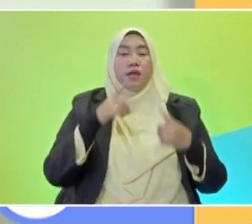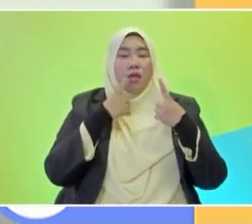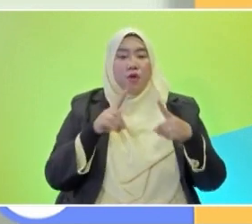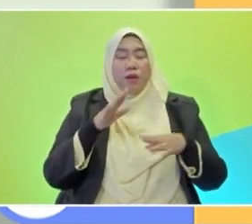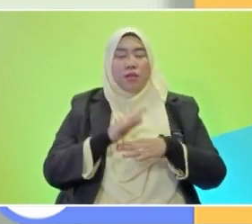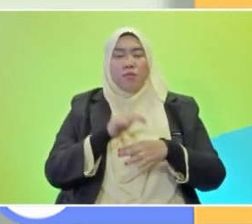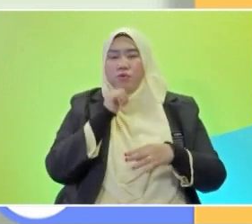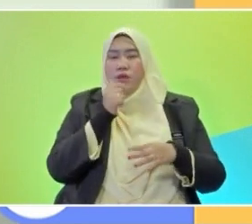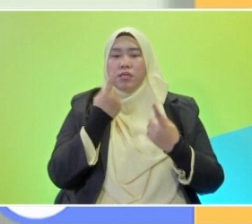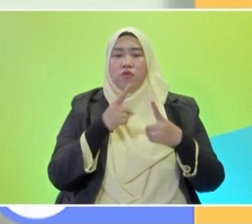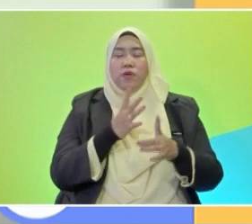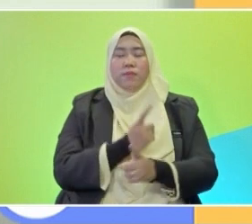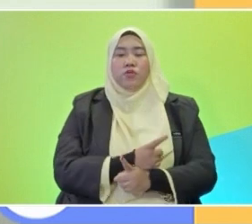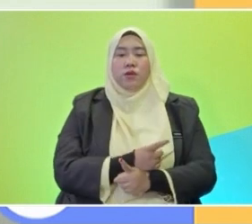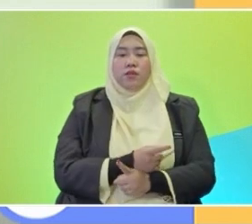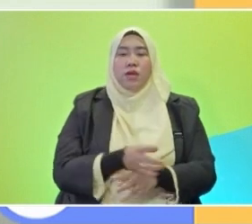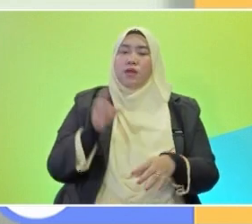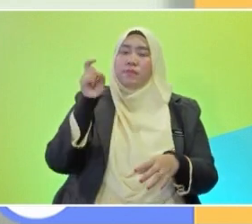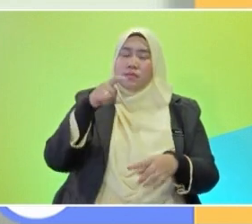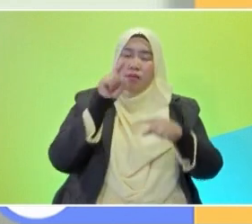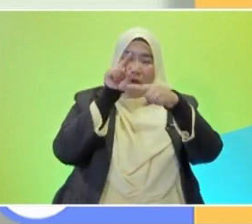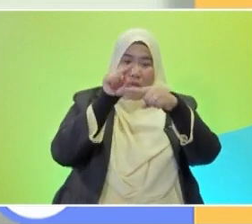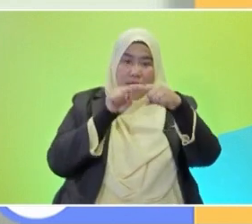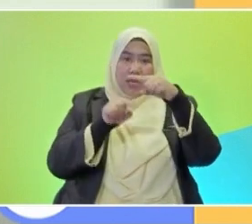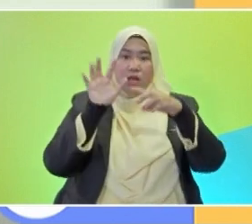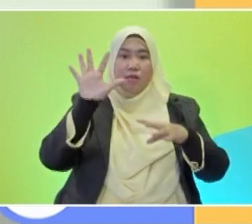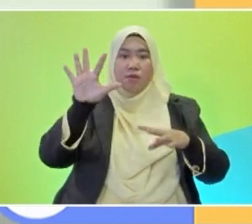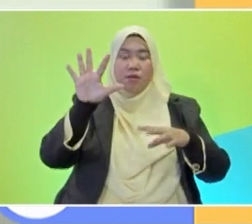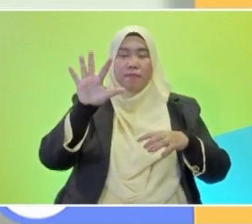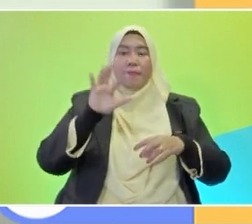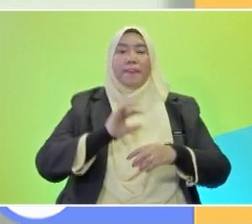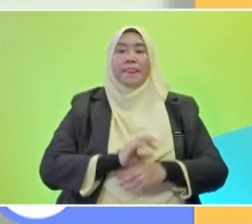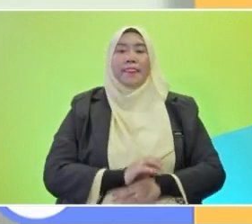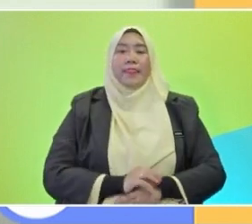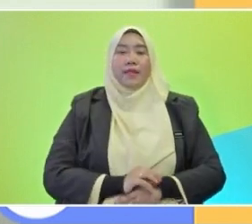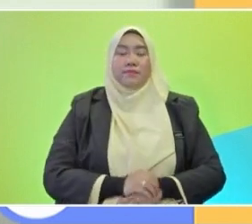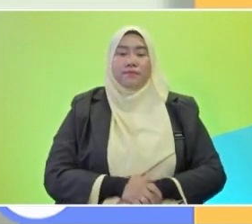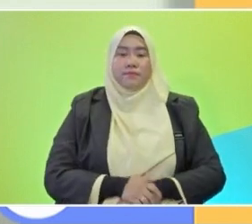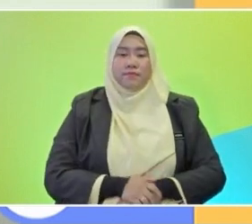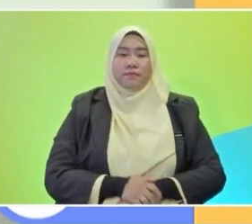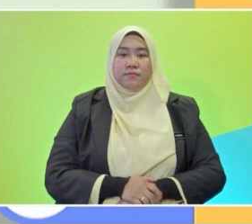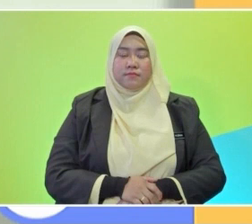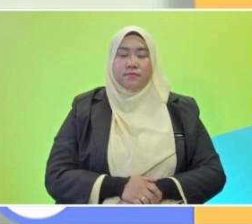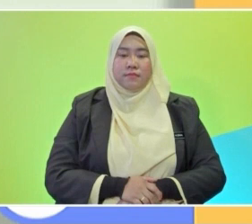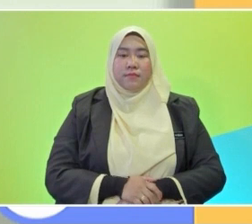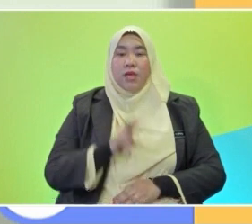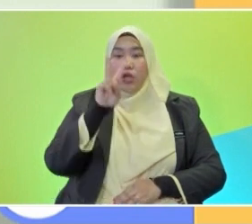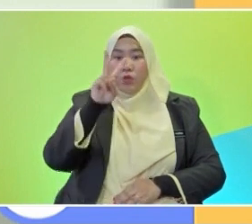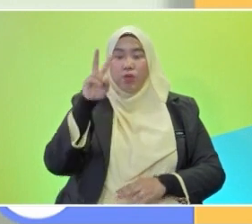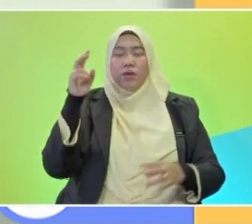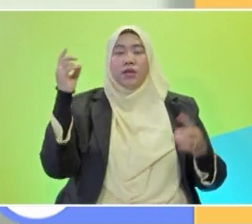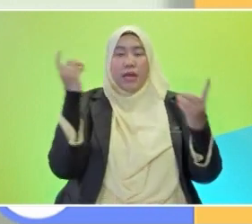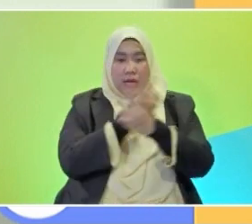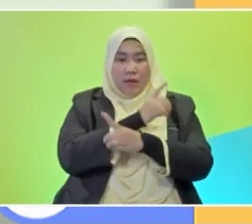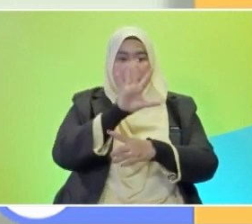kita kena bahagia dengan lima Oke kita bagikan dengan lima Civil 5 Oke cv5 Duo darat 5